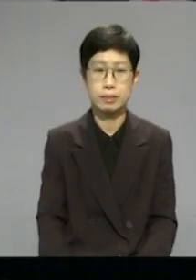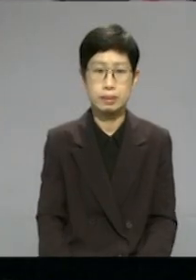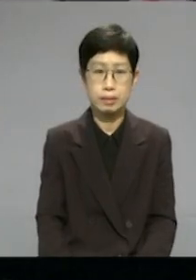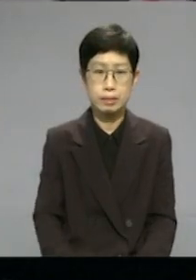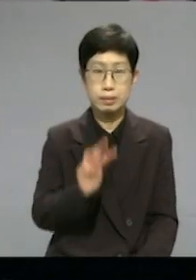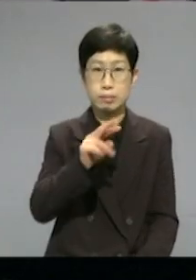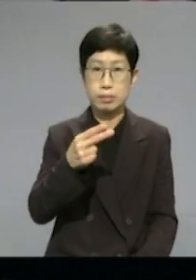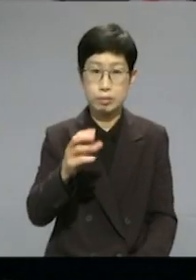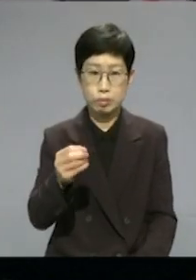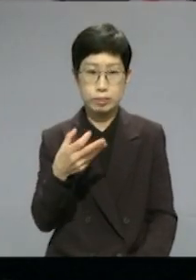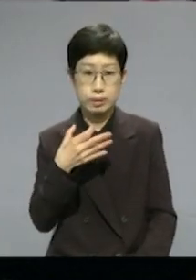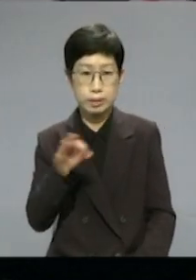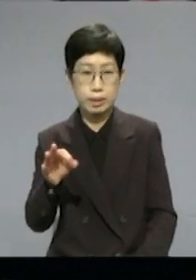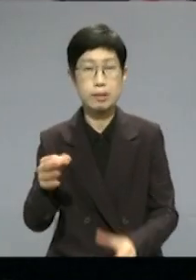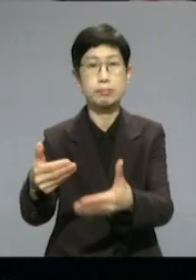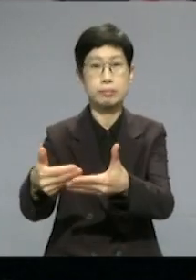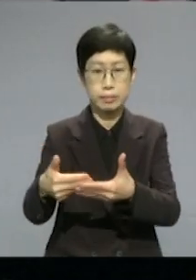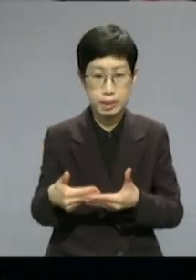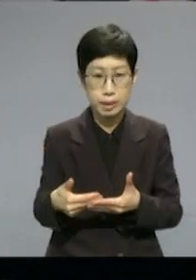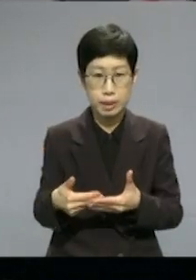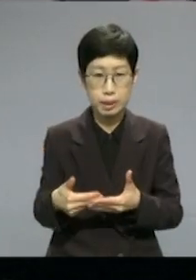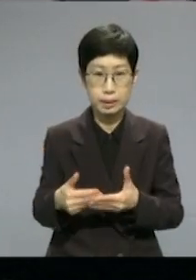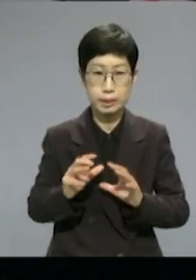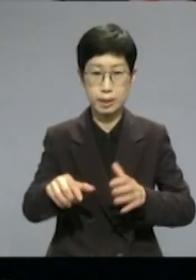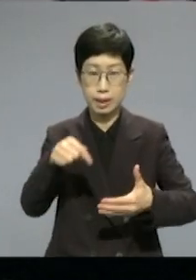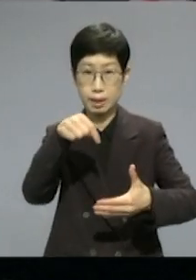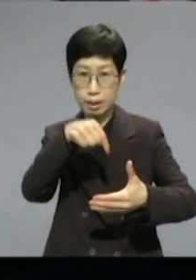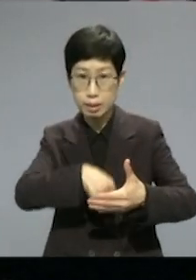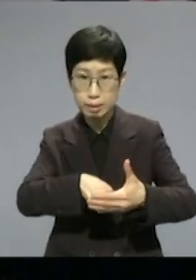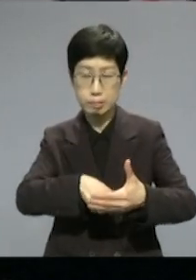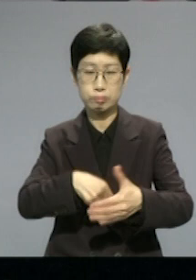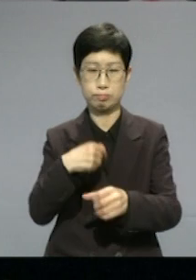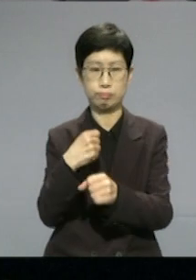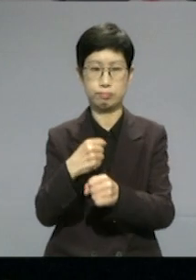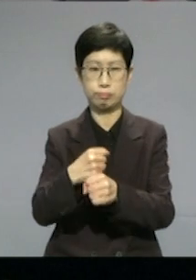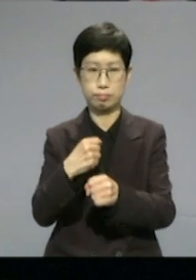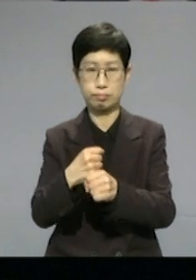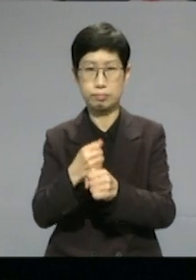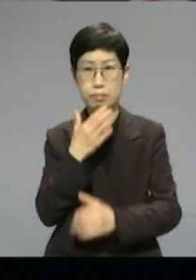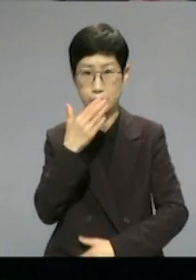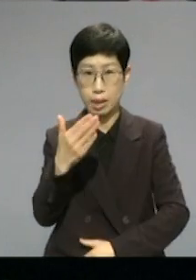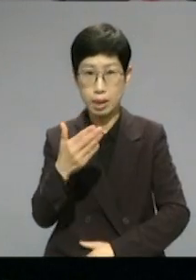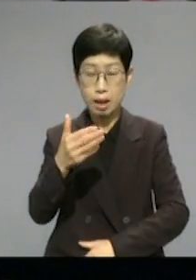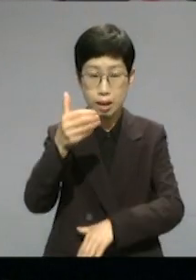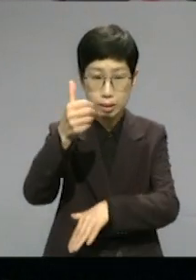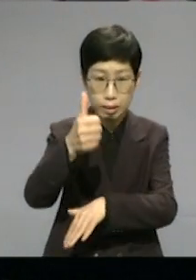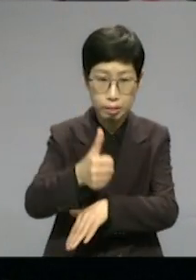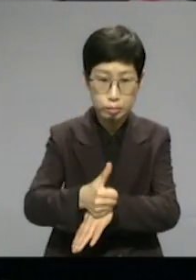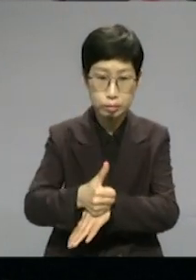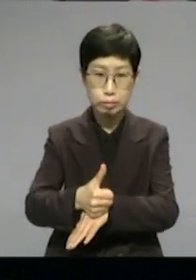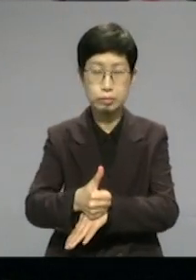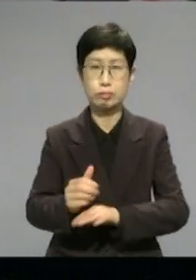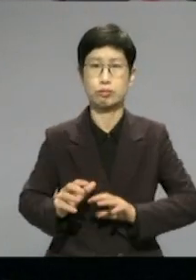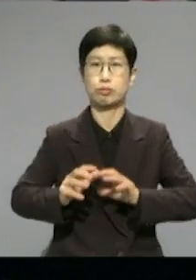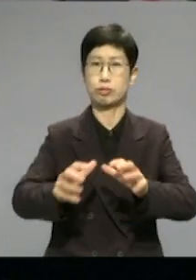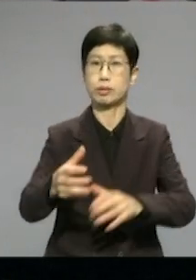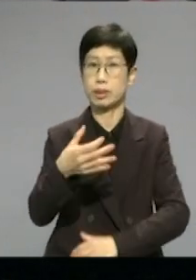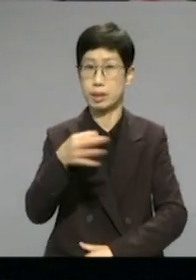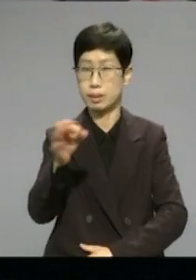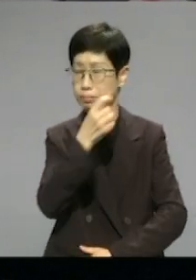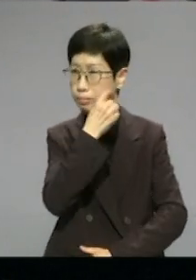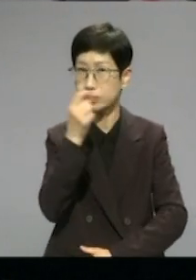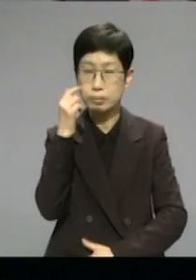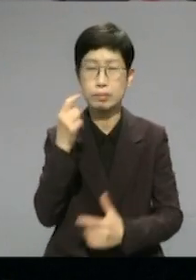increase self-sufficiency on the continent with the stamp of WHO approval, it means that we are also